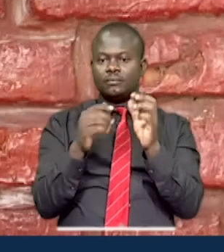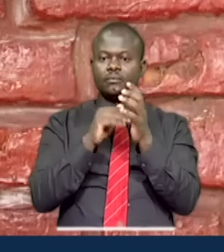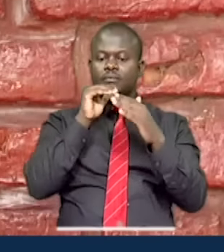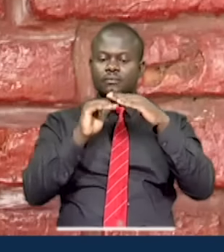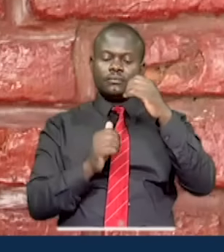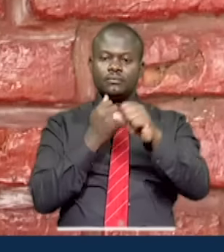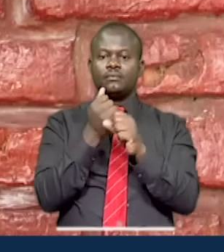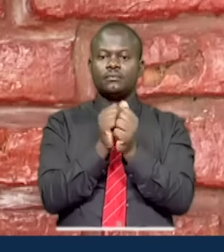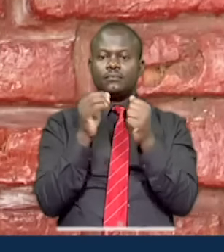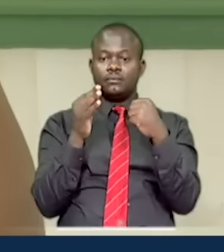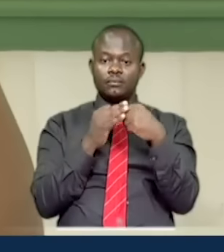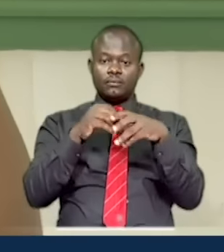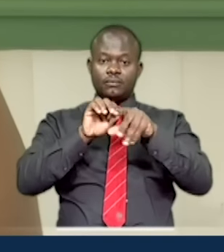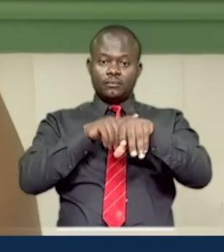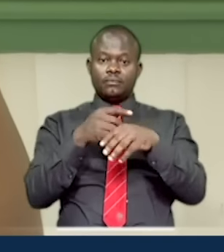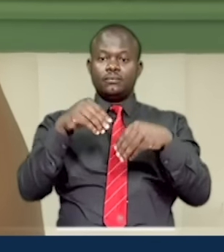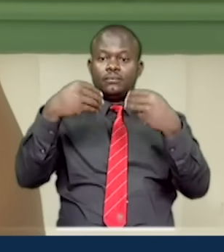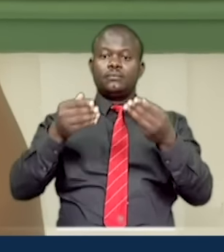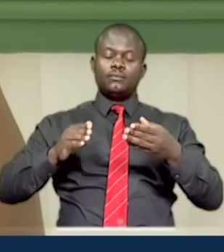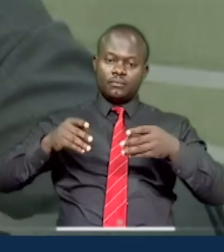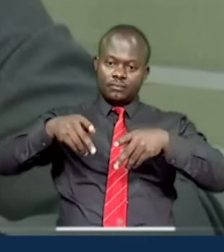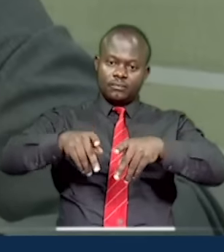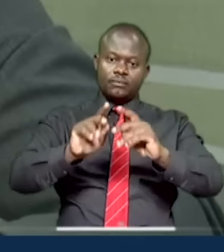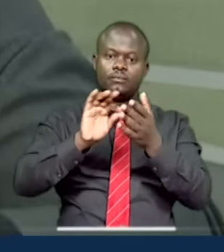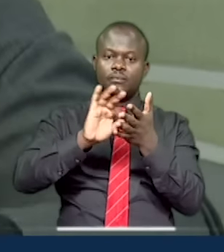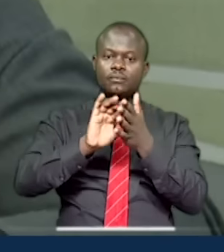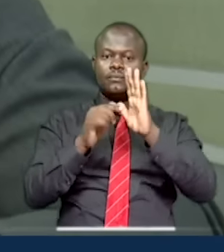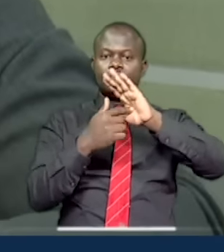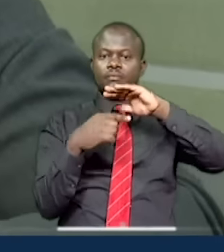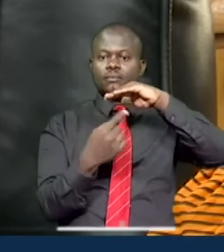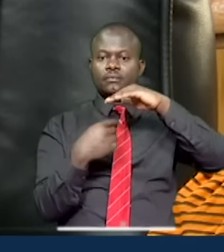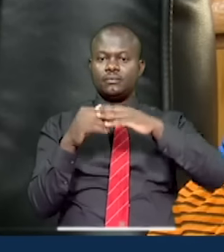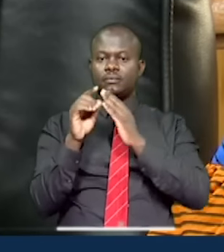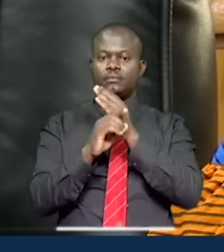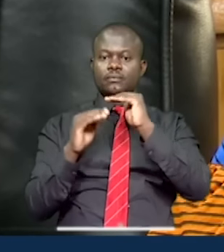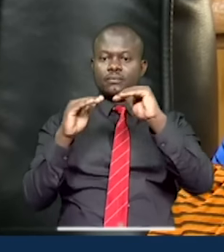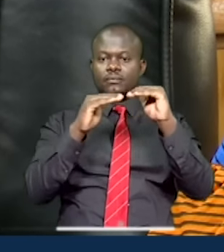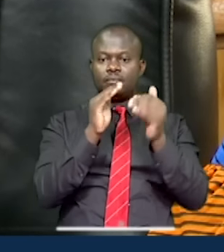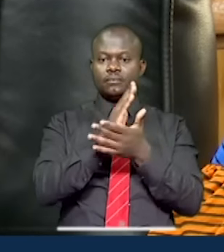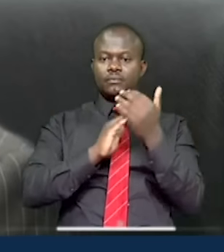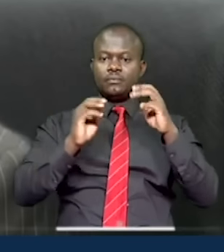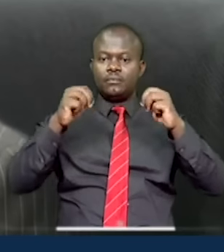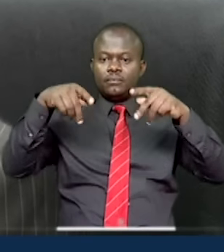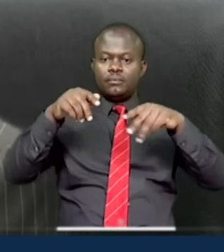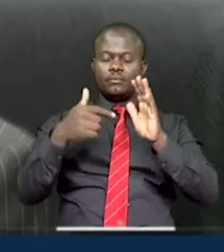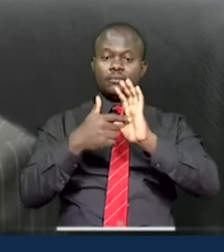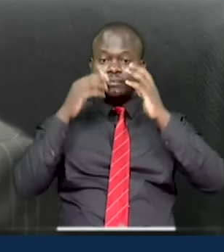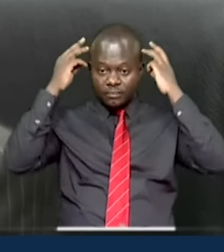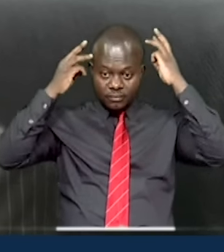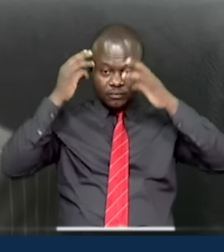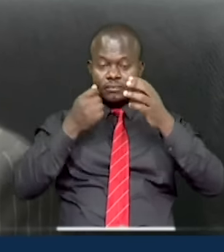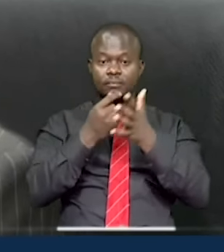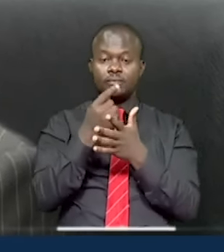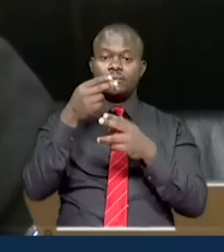ya 18 mu gihe bitangiye uburenganzira n'umwanditsi w'irangamimerere ku rwego rw'akarere. Bamwe mu badepite bagaragaje impungenge batewe n'icyo